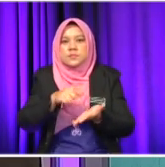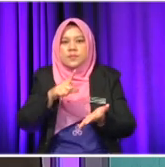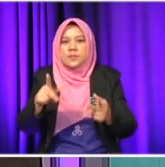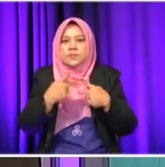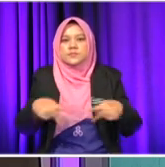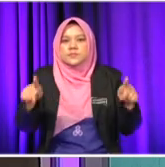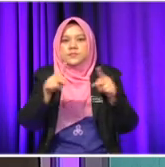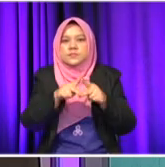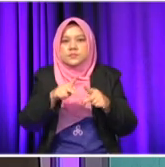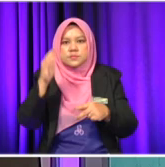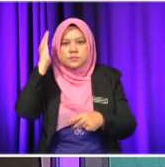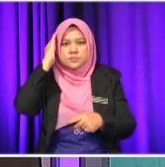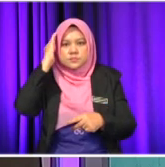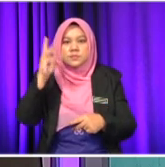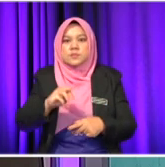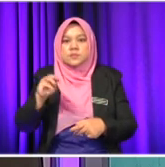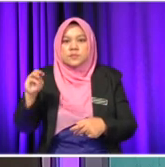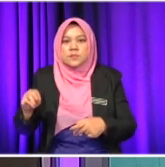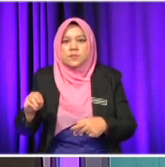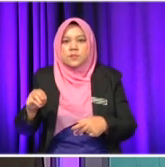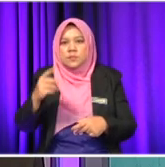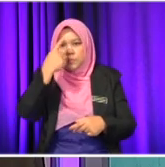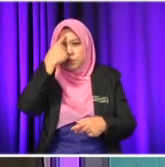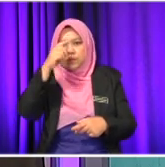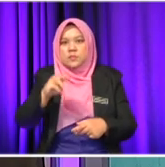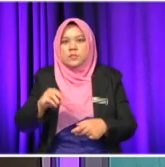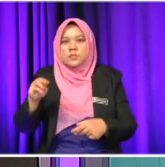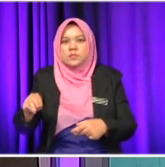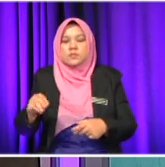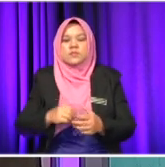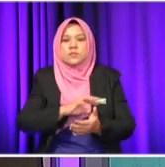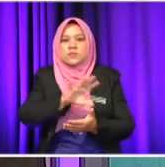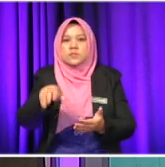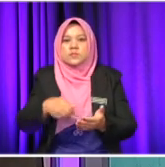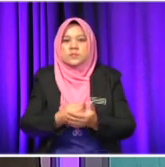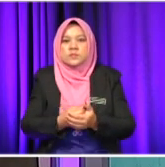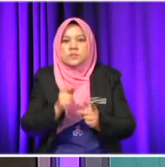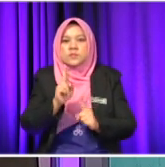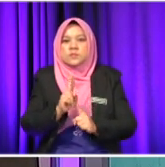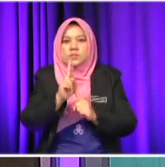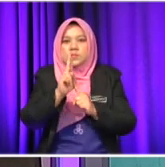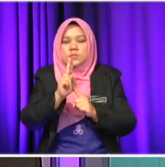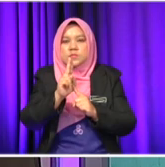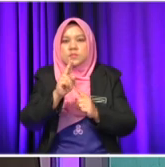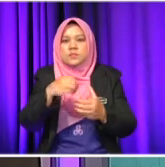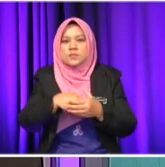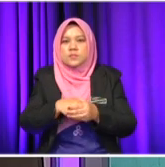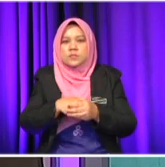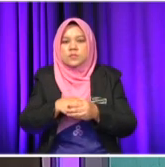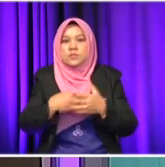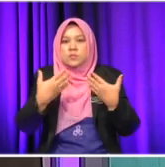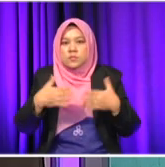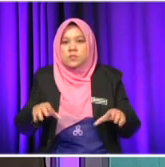pengetahuan mati meja untuk murid-murid sekalian Oke terutamanya dalam 4 Kamu udah bangun kan